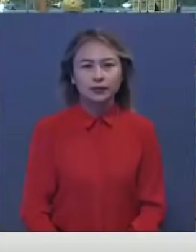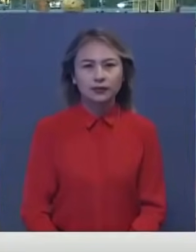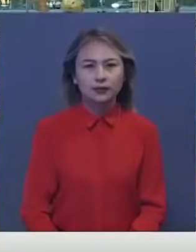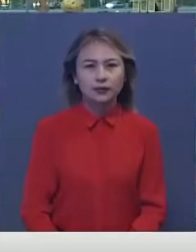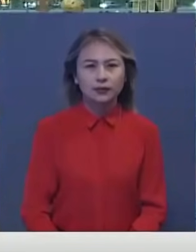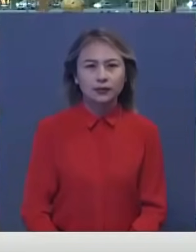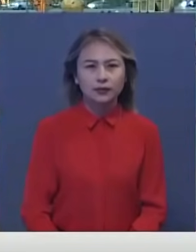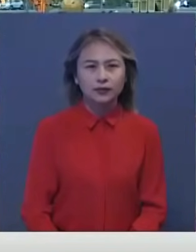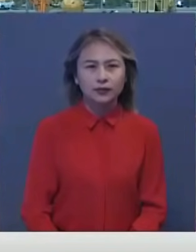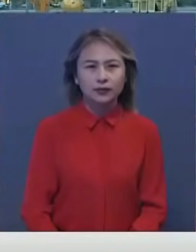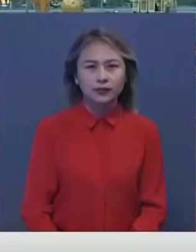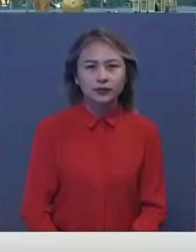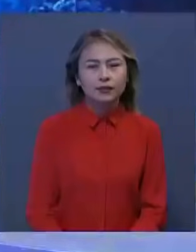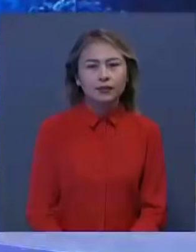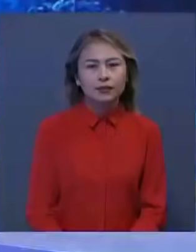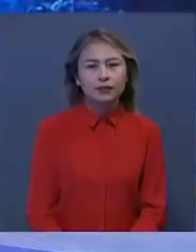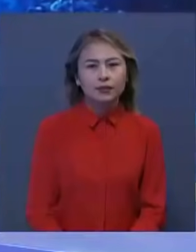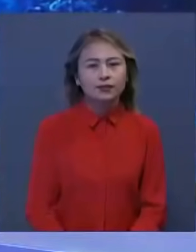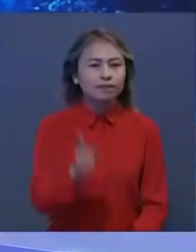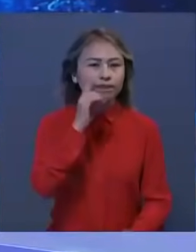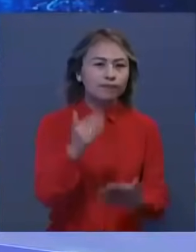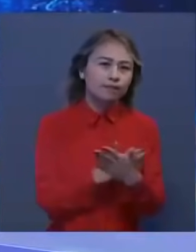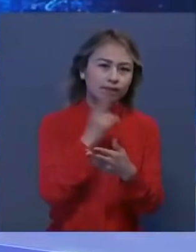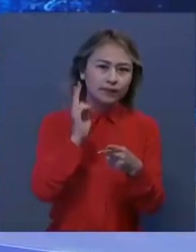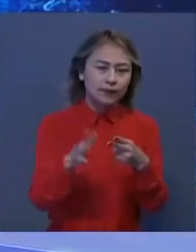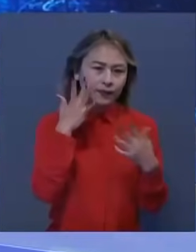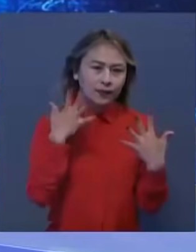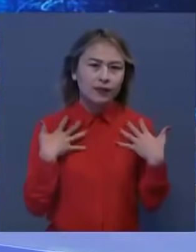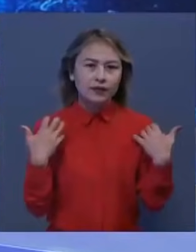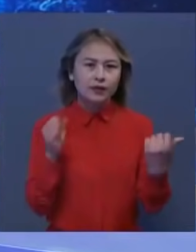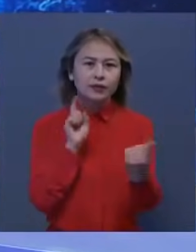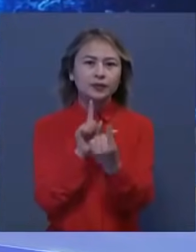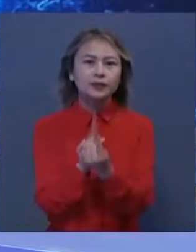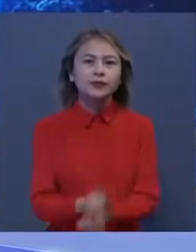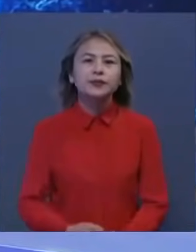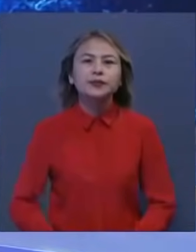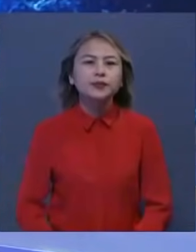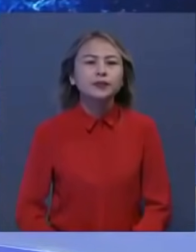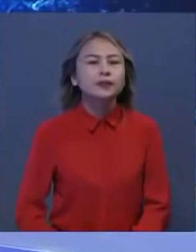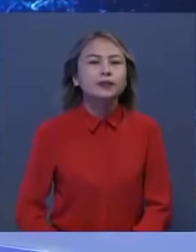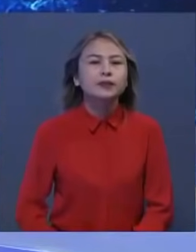Ақтөбе, хабар 24. Әзірге айтарымыз осы. Аман сау болыңыздар.